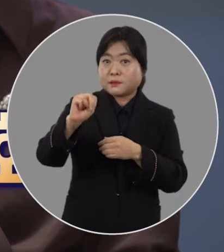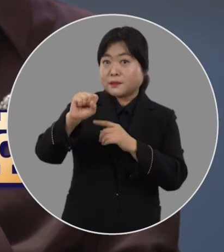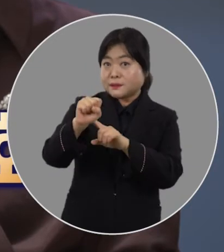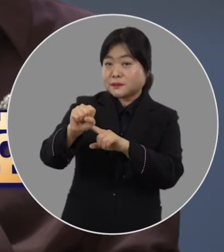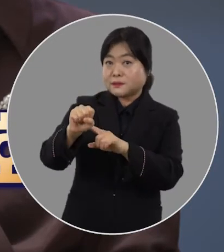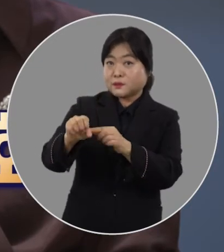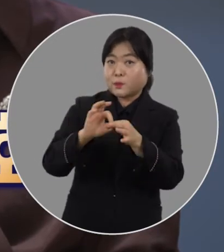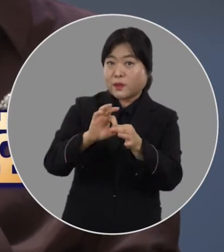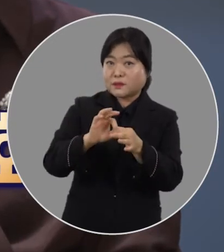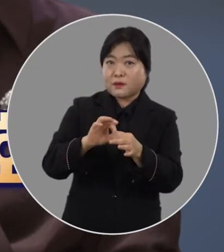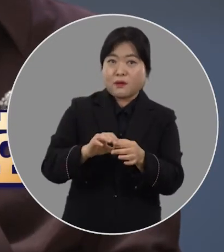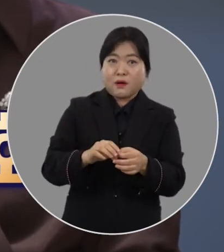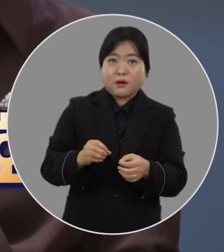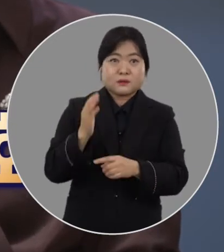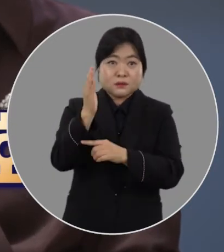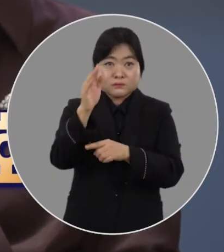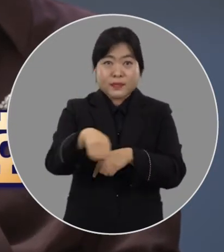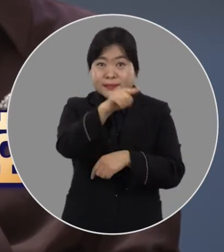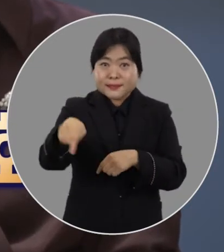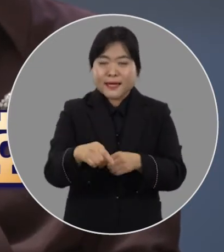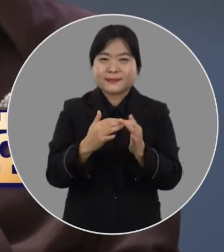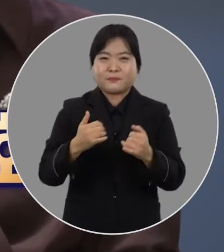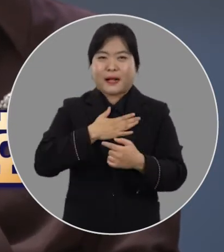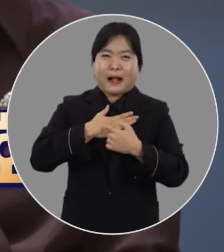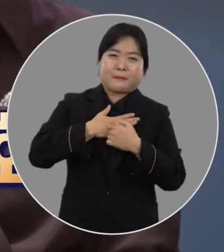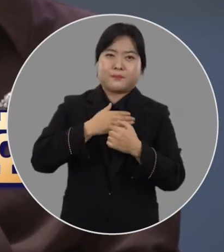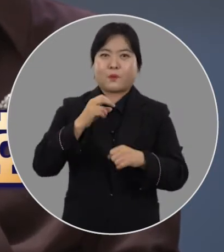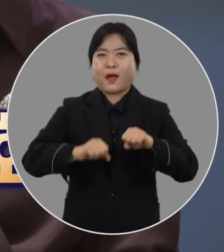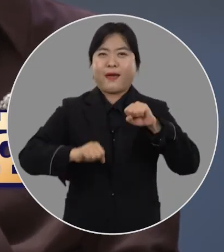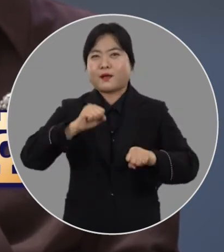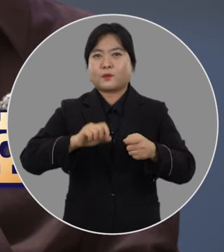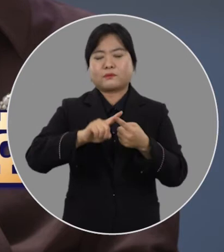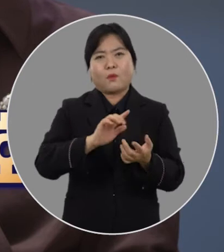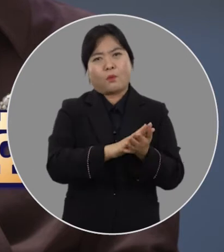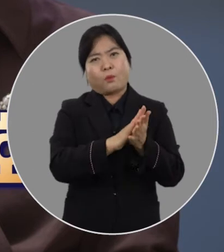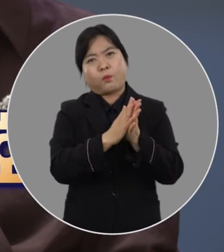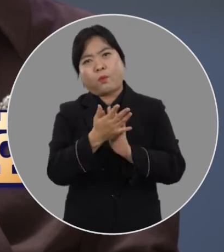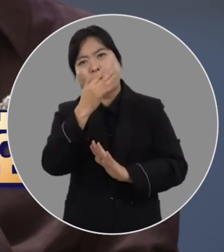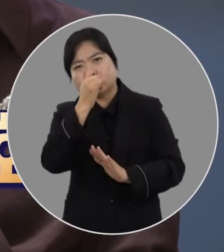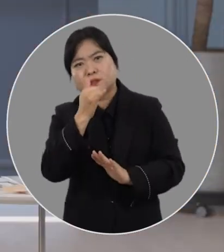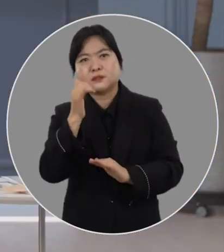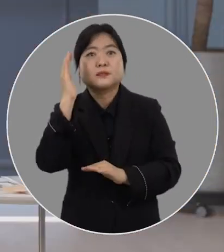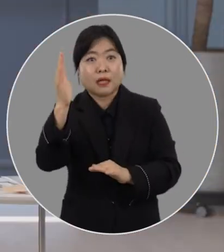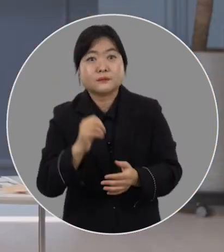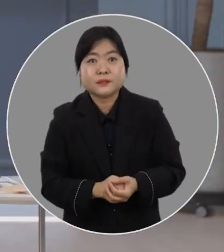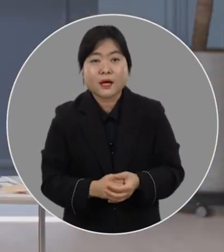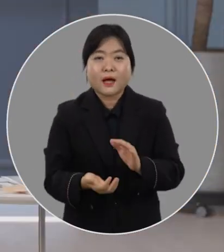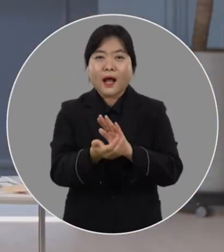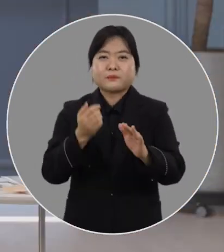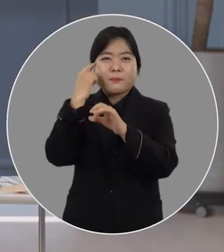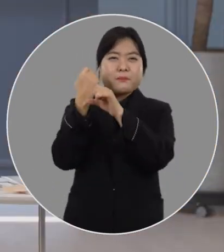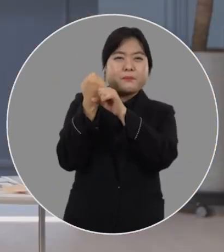통해서 유통되는 메시지가 사람들의 감정과 행동을 변화시킬 수 있다는 이야기입니다.